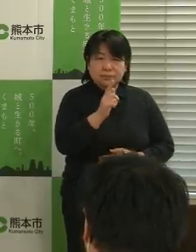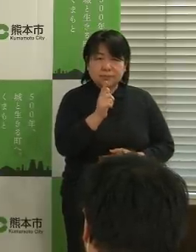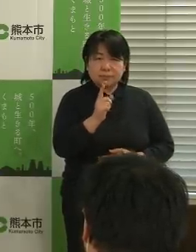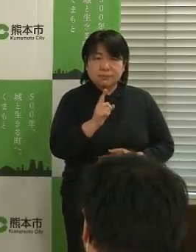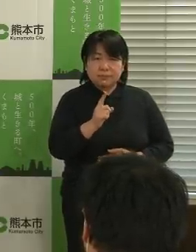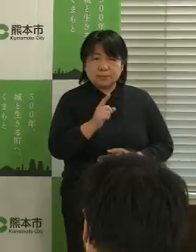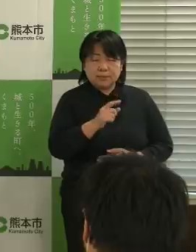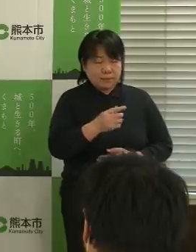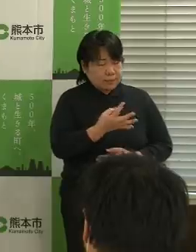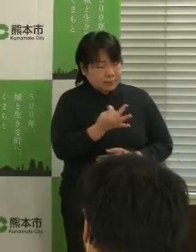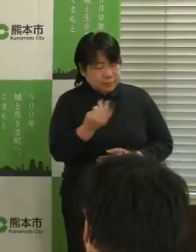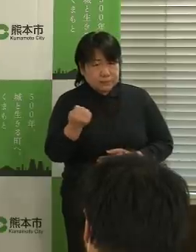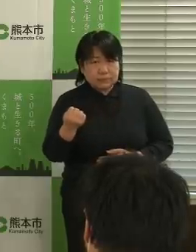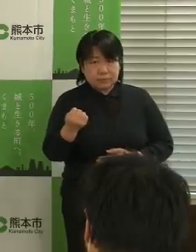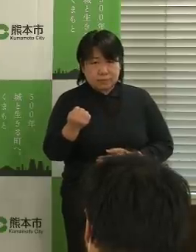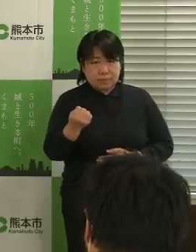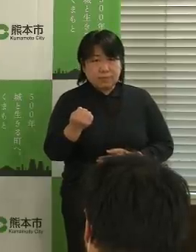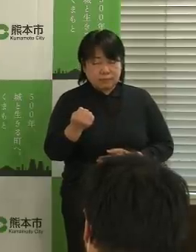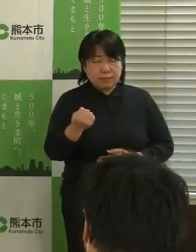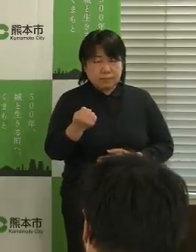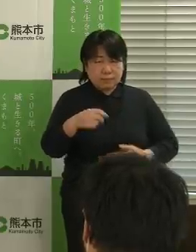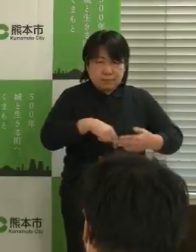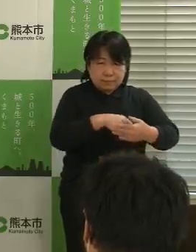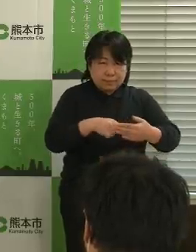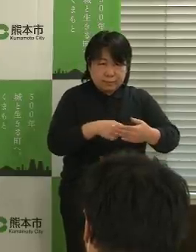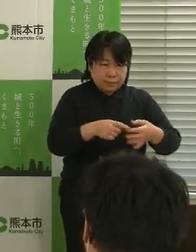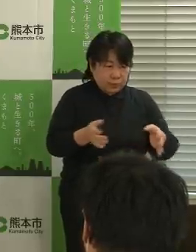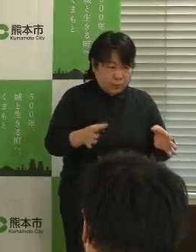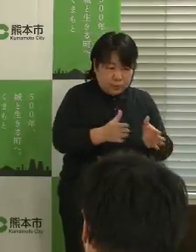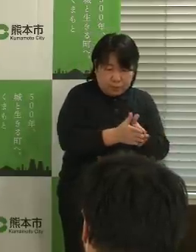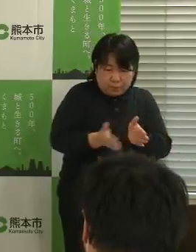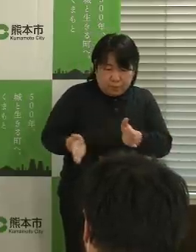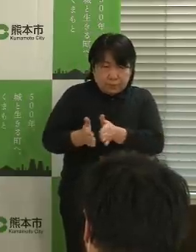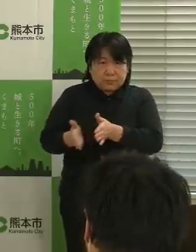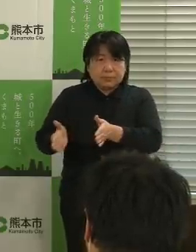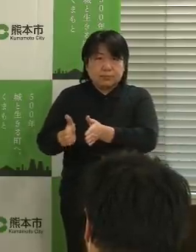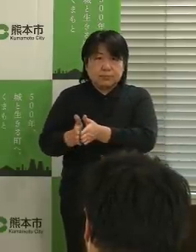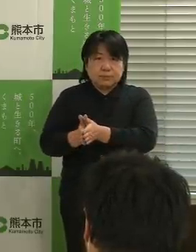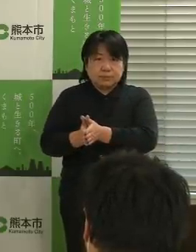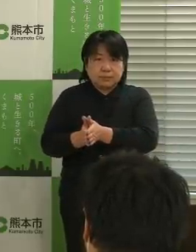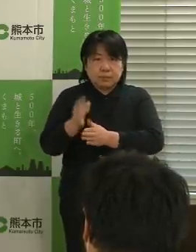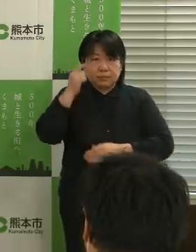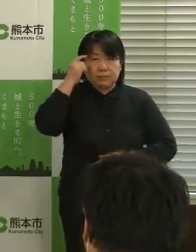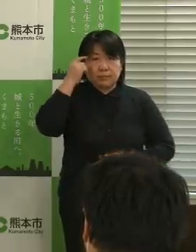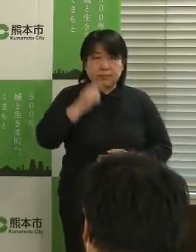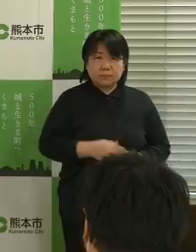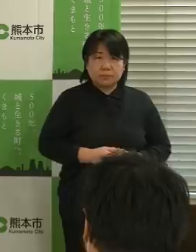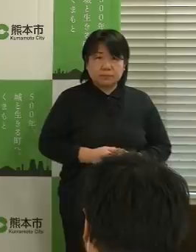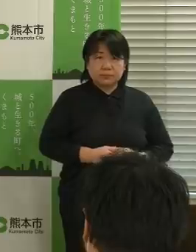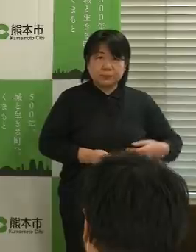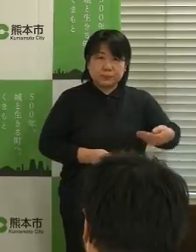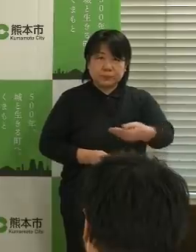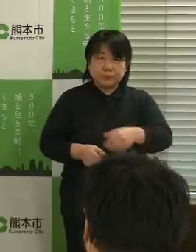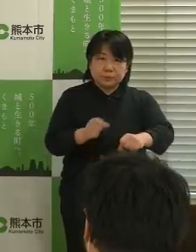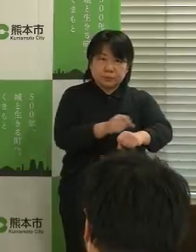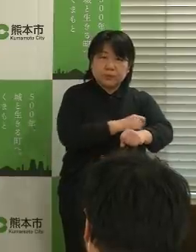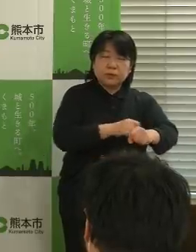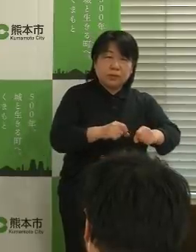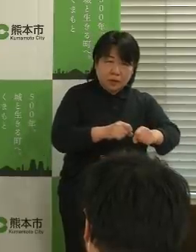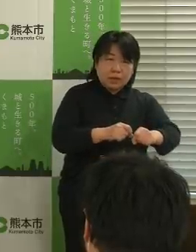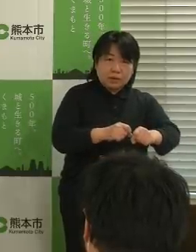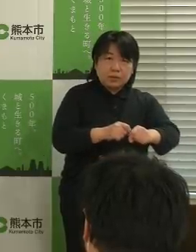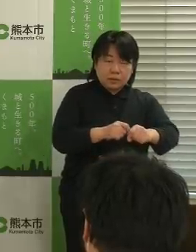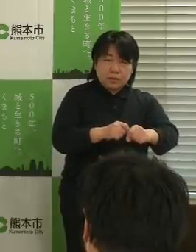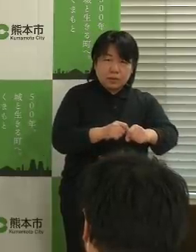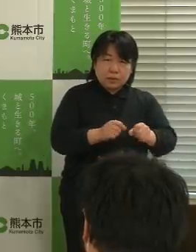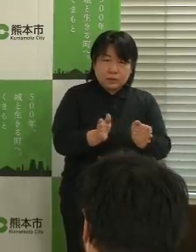ですね、いくつもの、まあ、このメニューを、まあ、組み合わせる形になるかというふうには考えております。 特に接待を伴う飲食店の